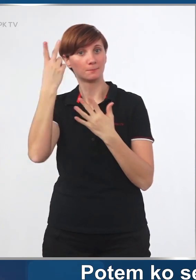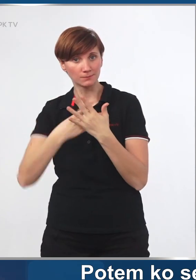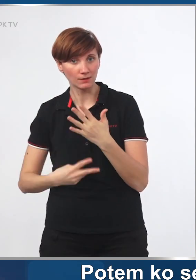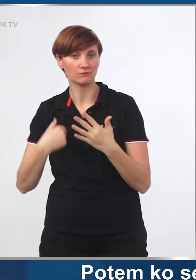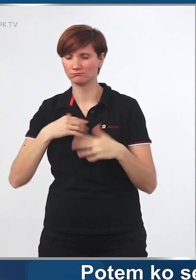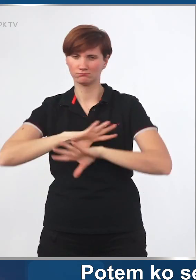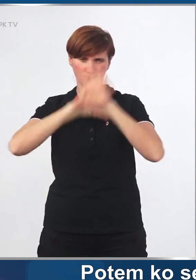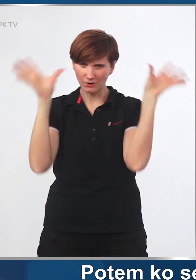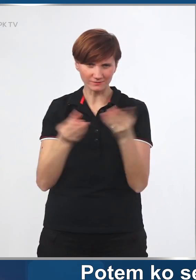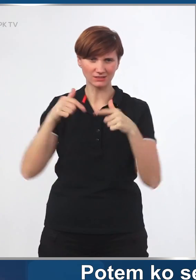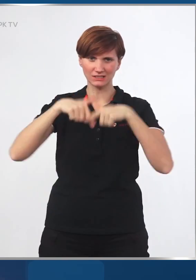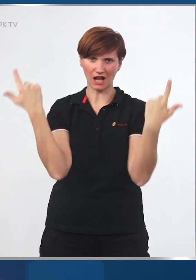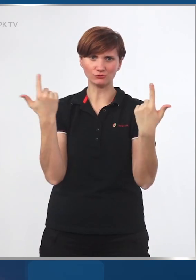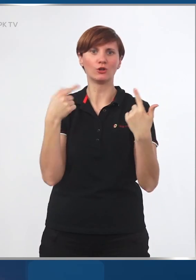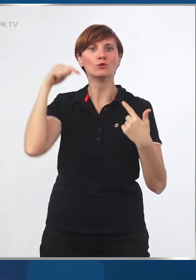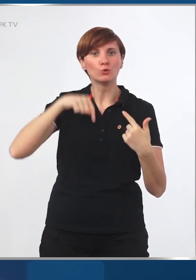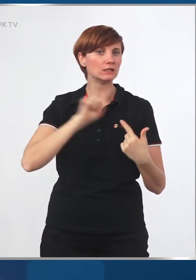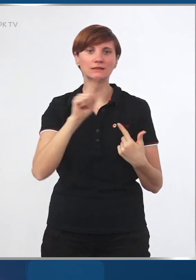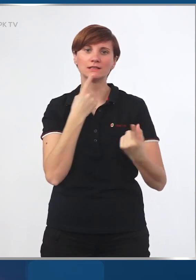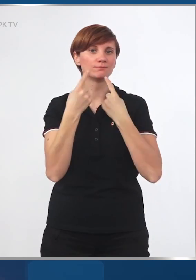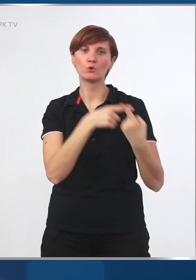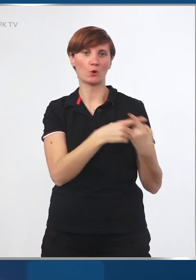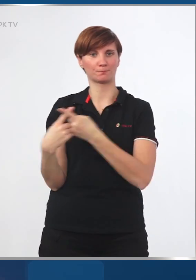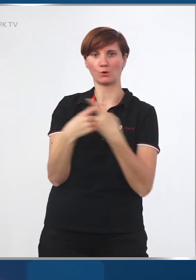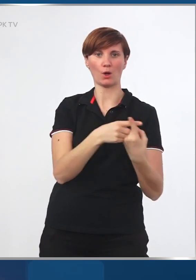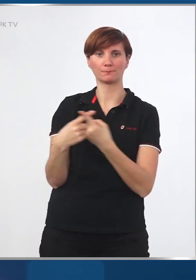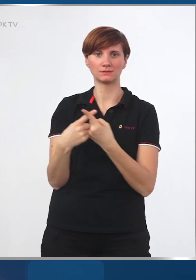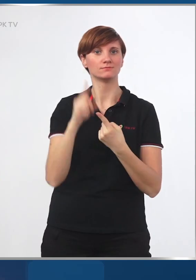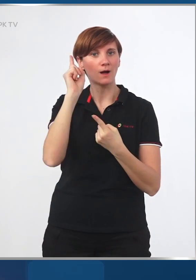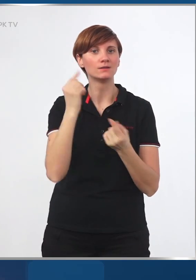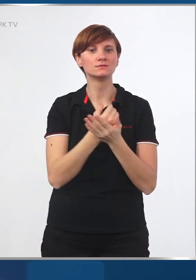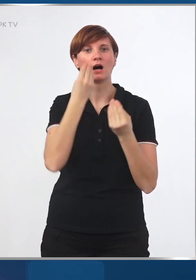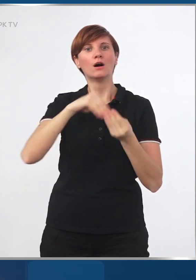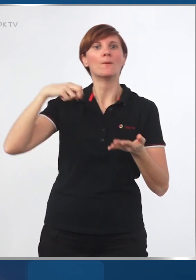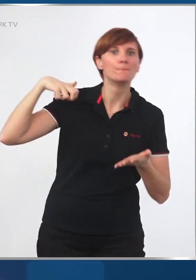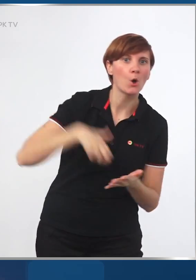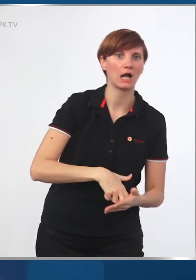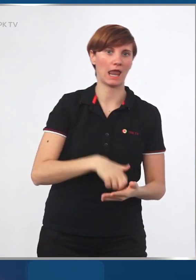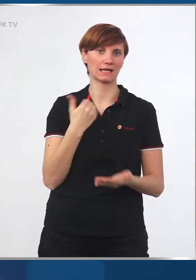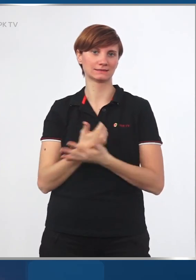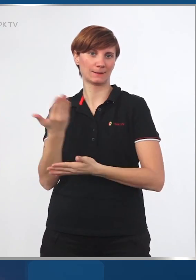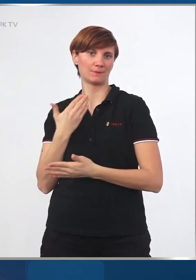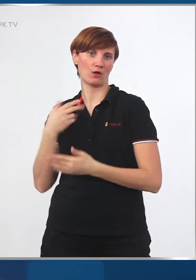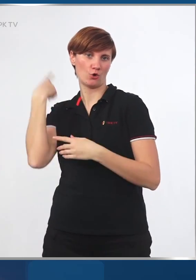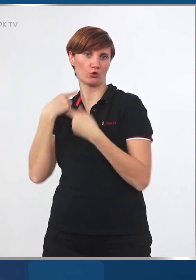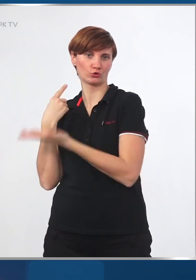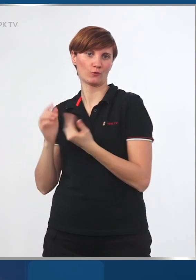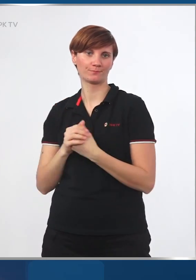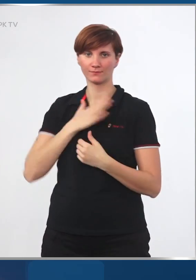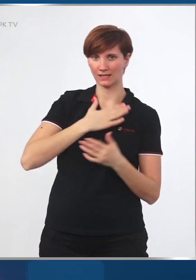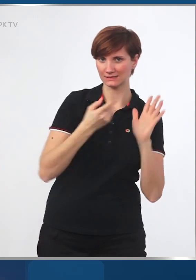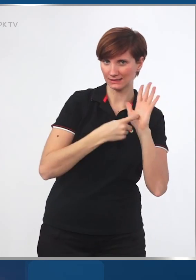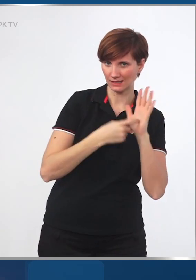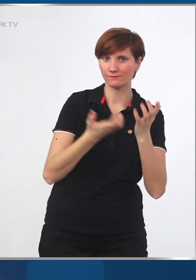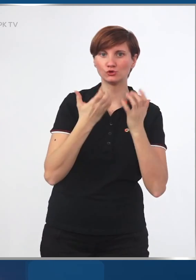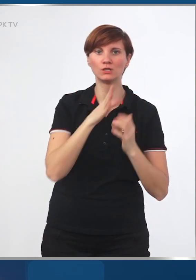was ich hier gelesen habe. Das ist kein Kompromiss, der angeboten worden ist, sondern das ist der Kniefall vor der London City. Das